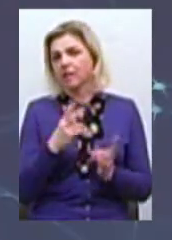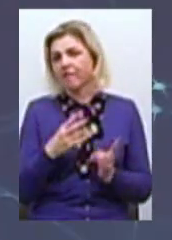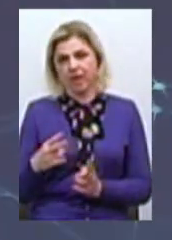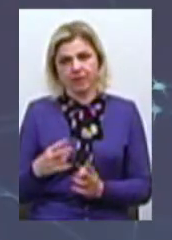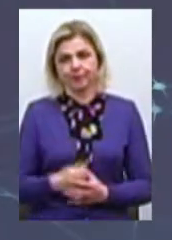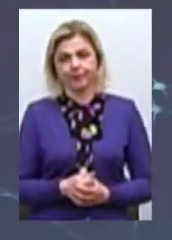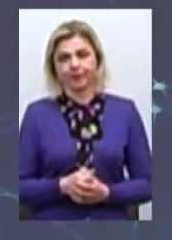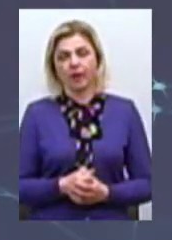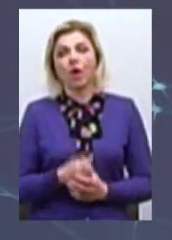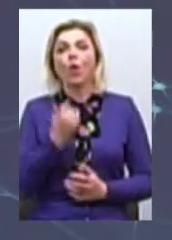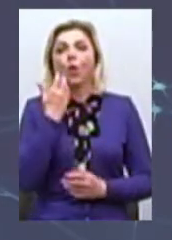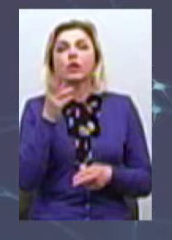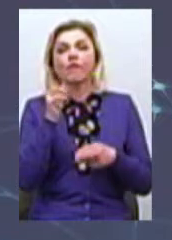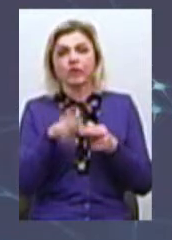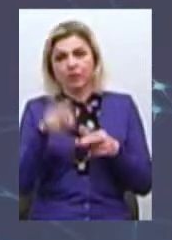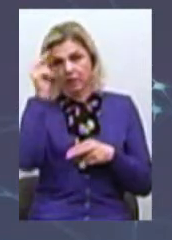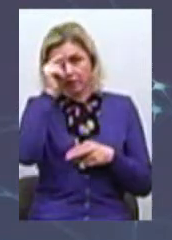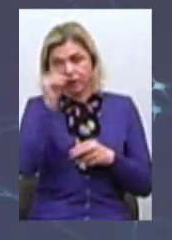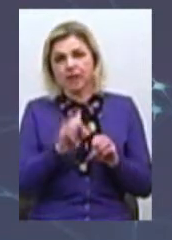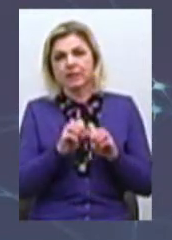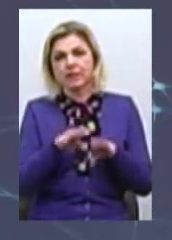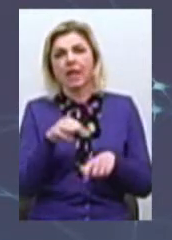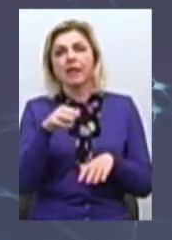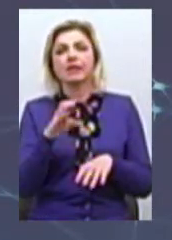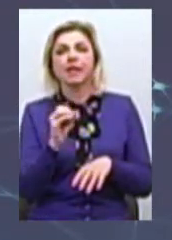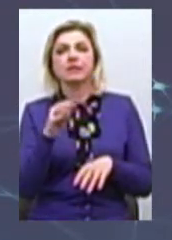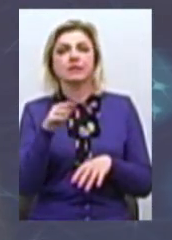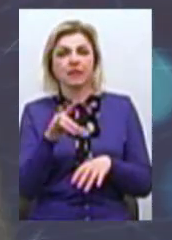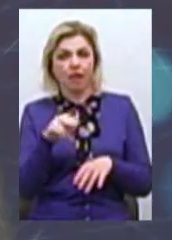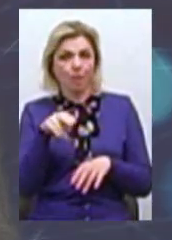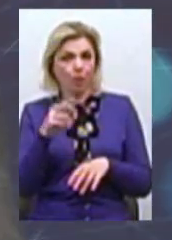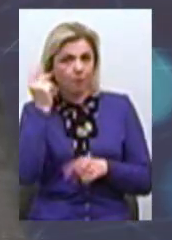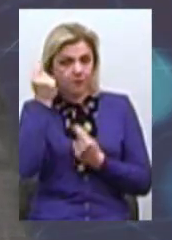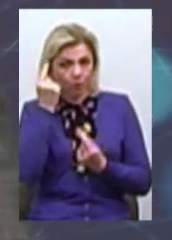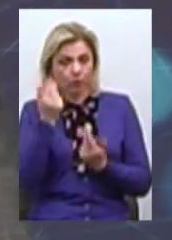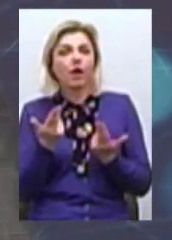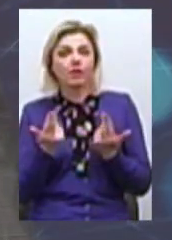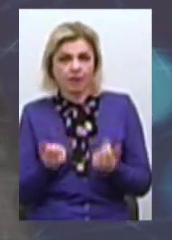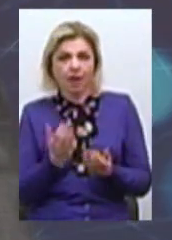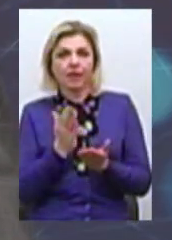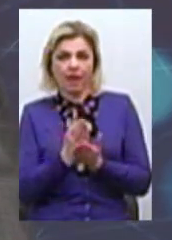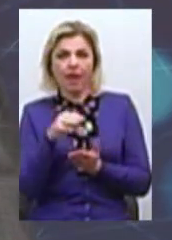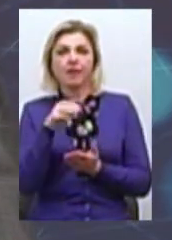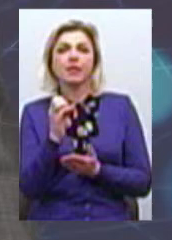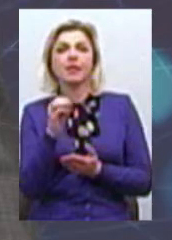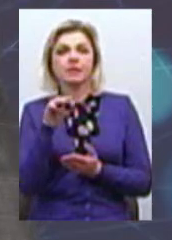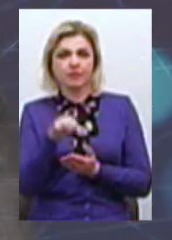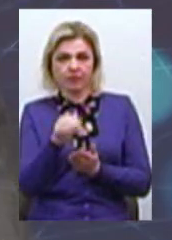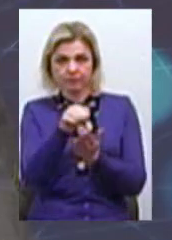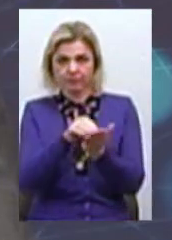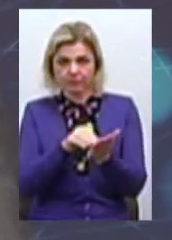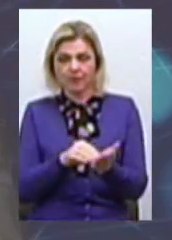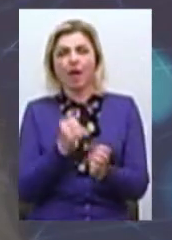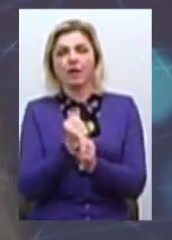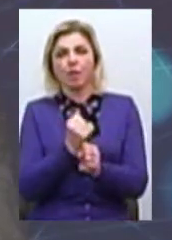завершенні навчання, чи здають вони тести, наприклад, з цієї ж психології? Так, є тест розроблений